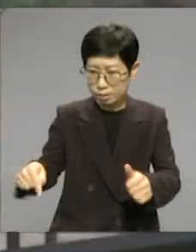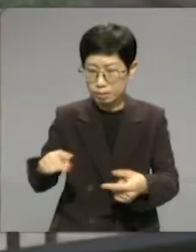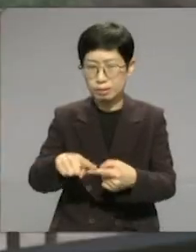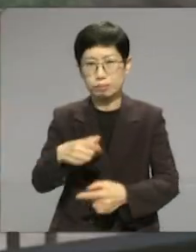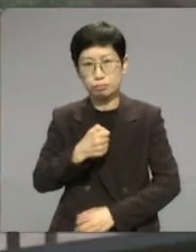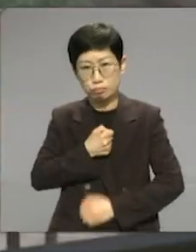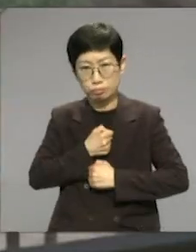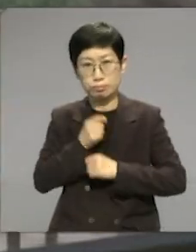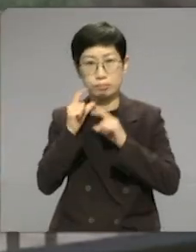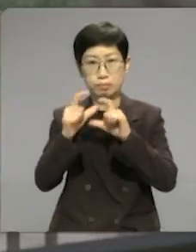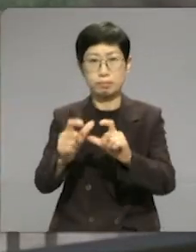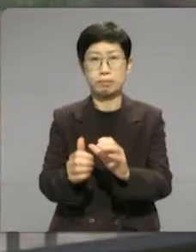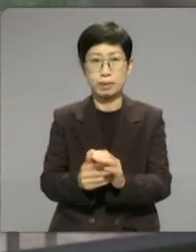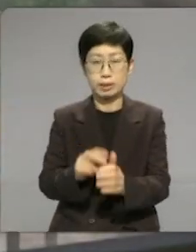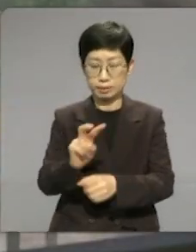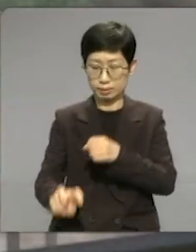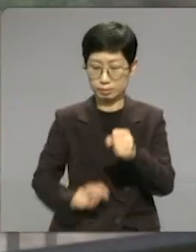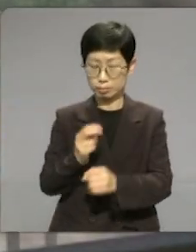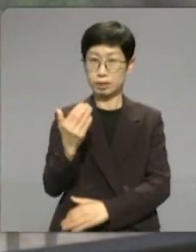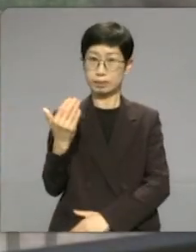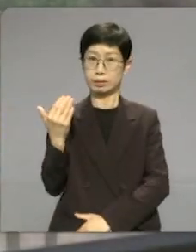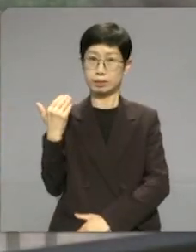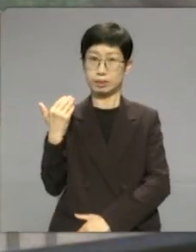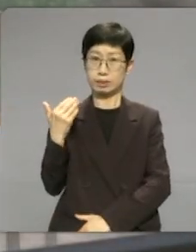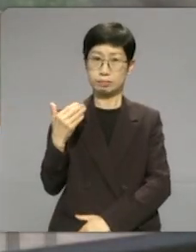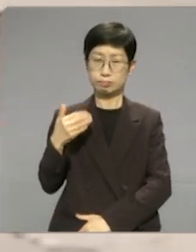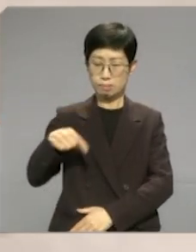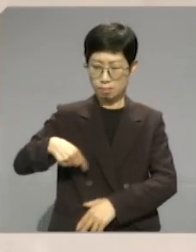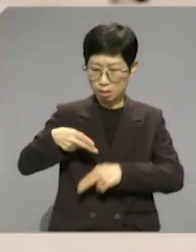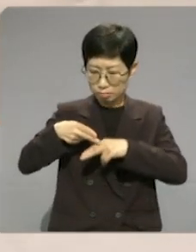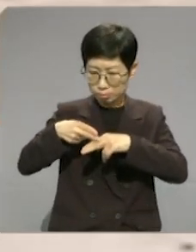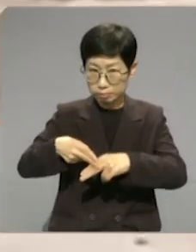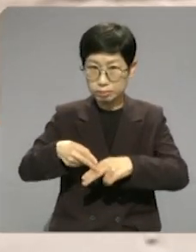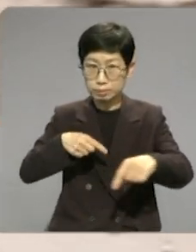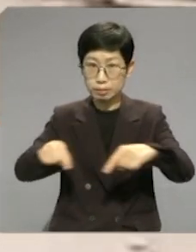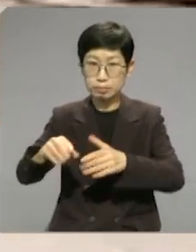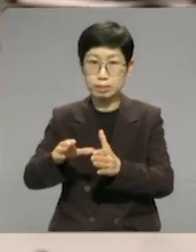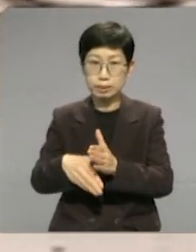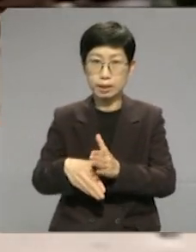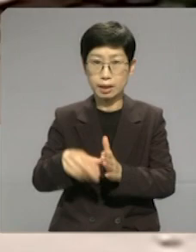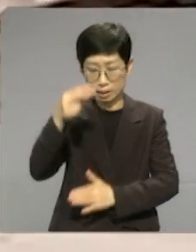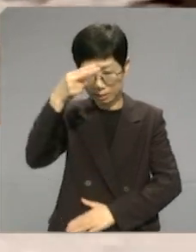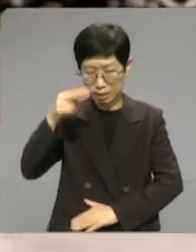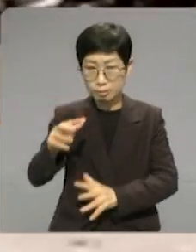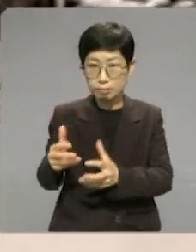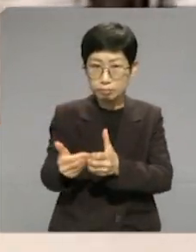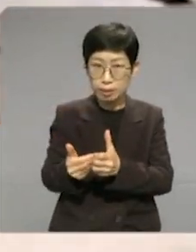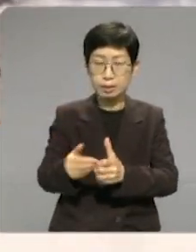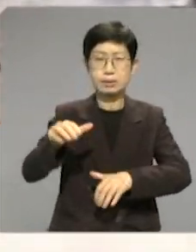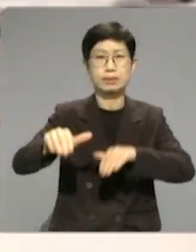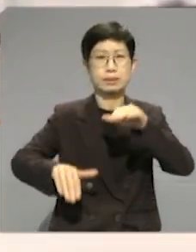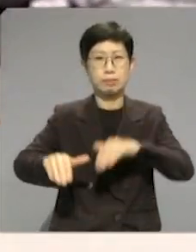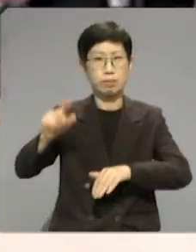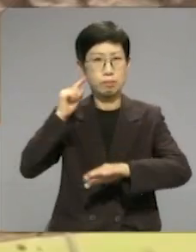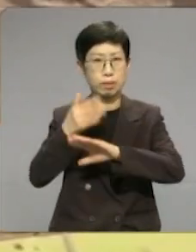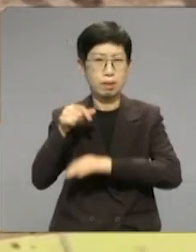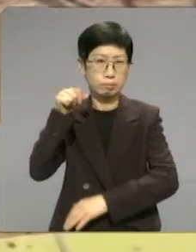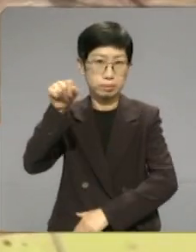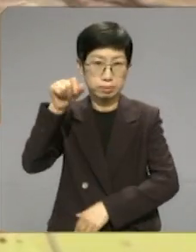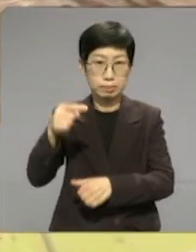나옵니다. 20년 전 오마르 알바시르 독재 정권은 비아랍계 주민들이 차별에 항의하자 민병대를